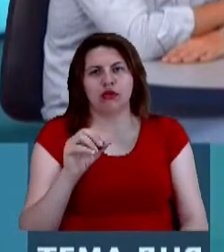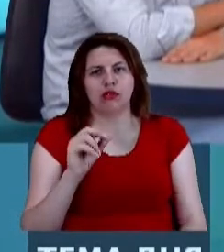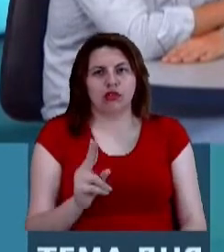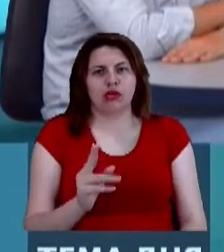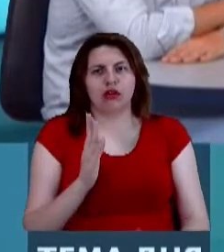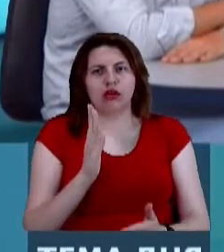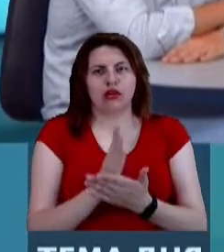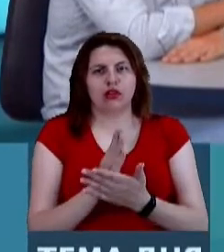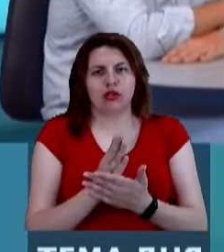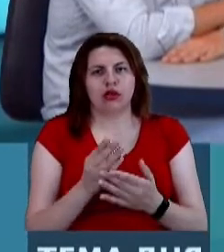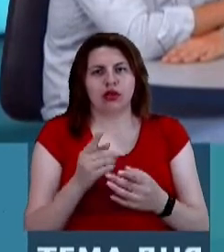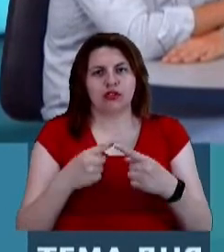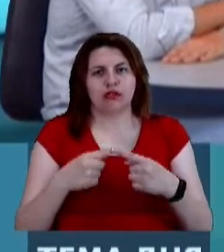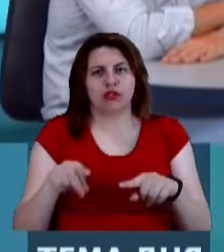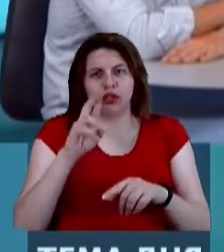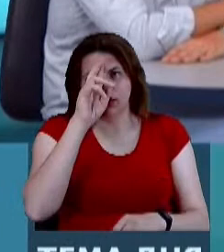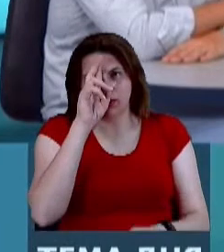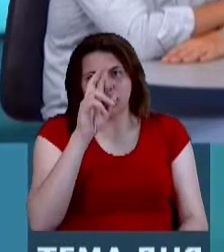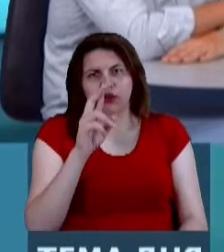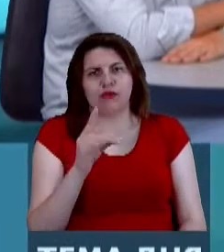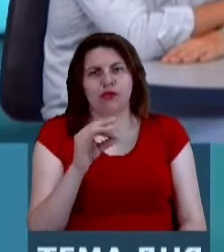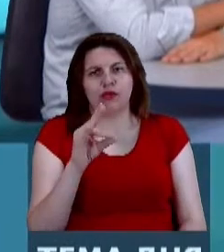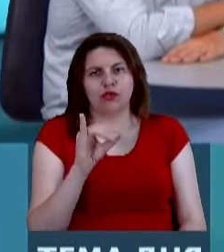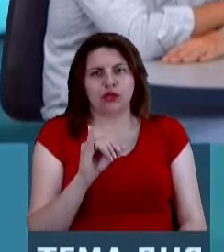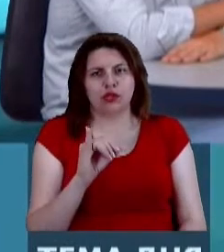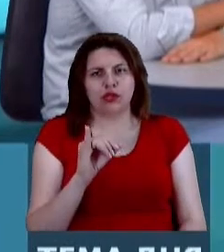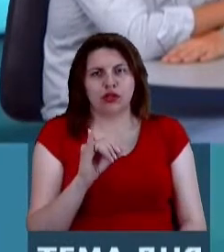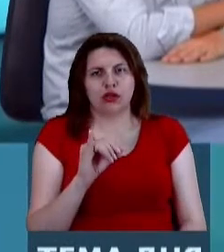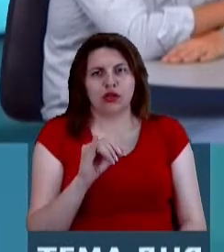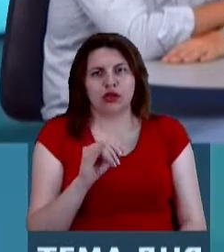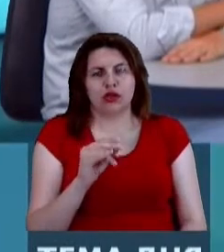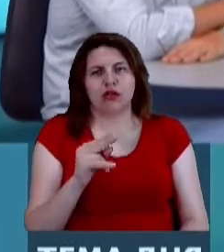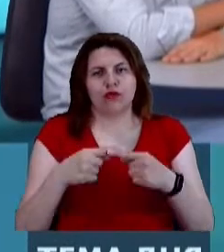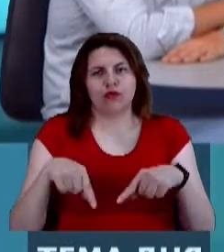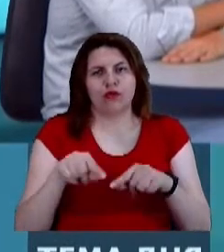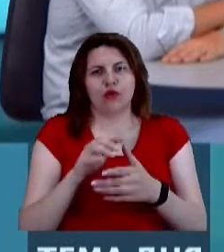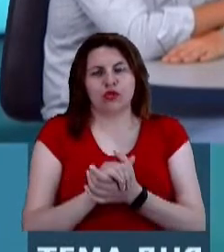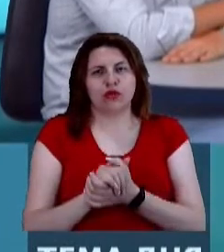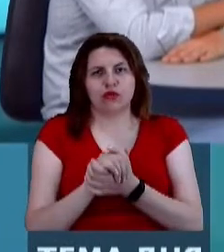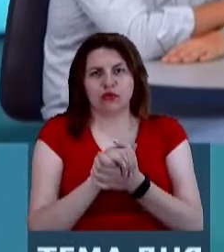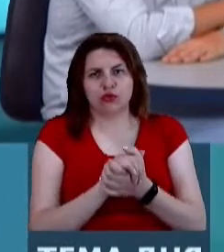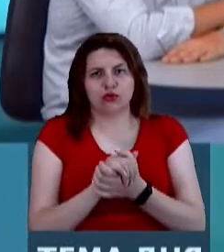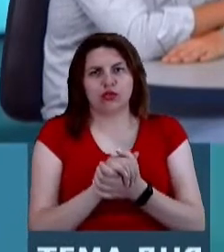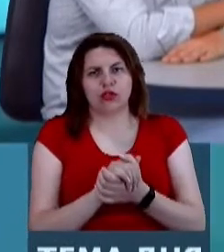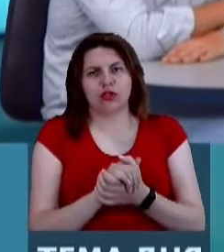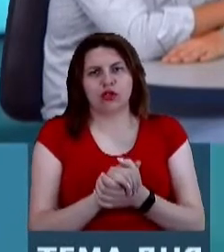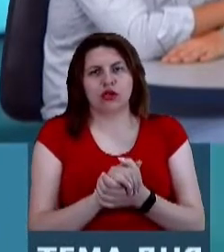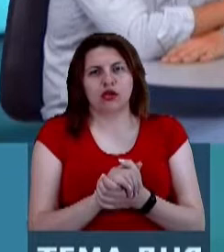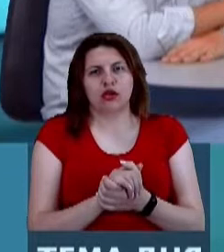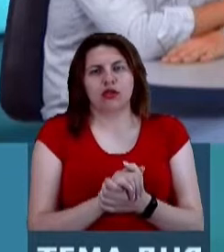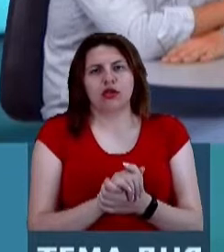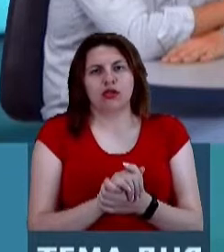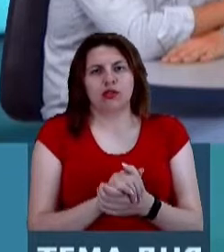створені державні фонди, Россотрудничество, так дуже відомий фонд, який пропагує, так би мовити, російську м'яку